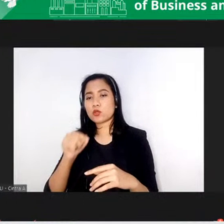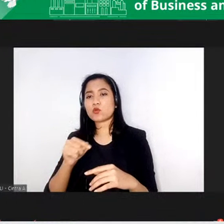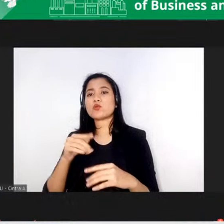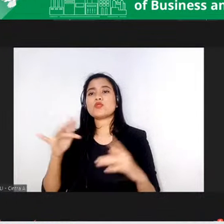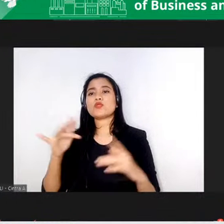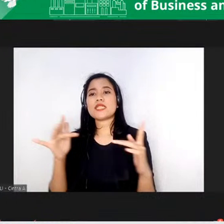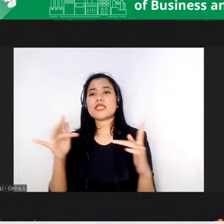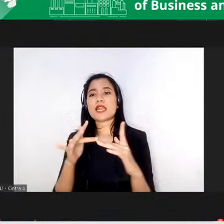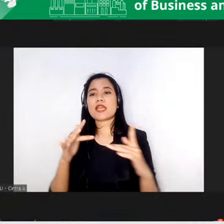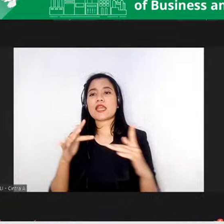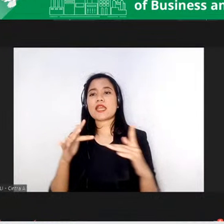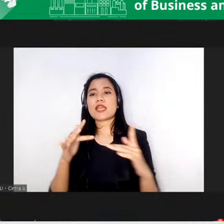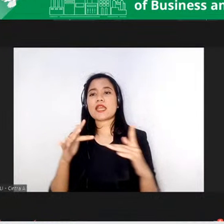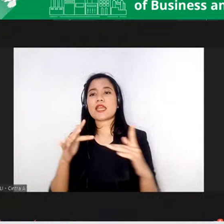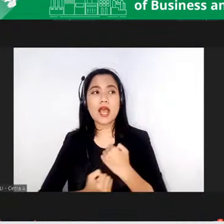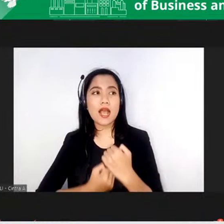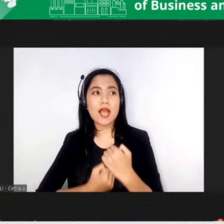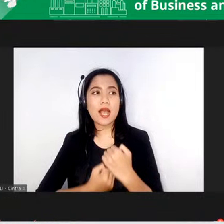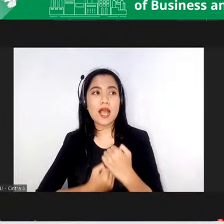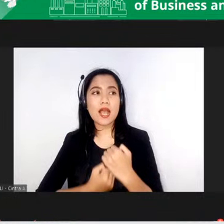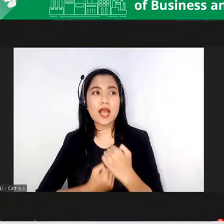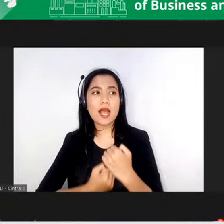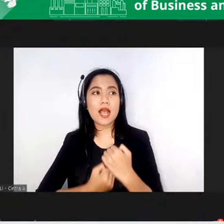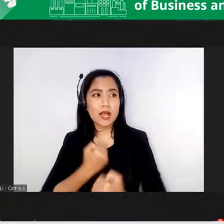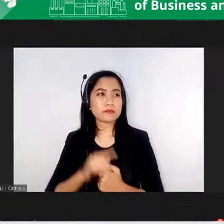pengusaha mereka beremuangunj